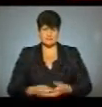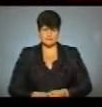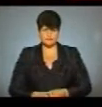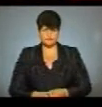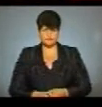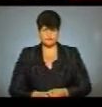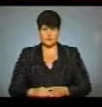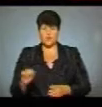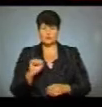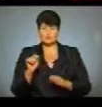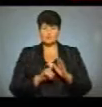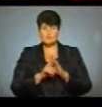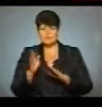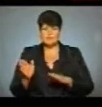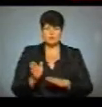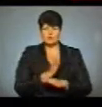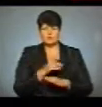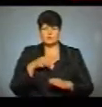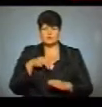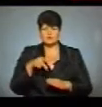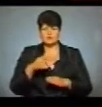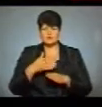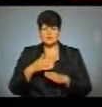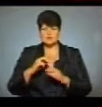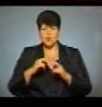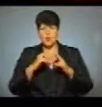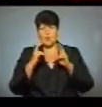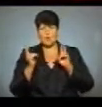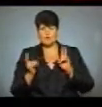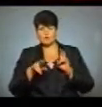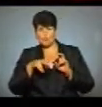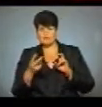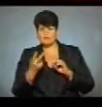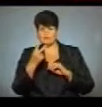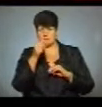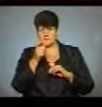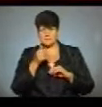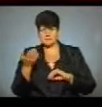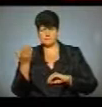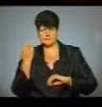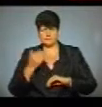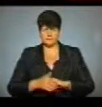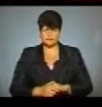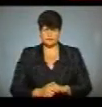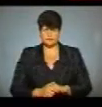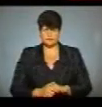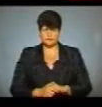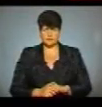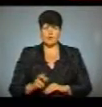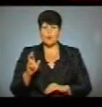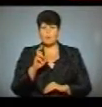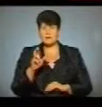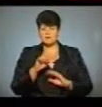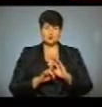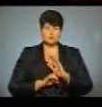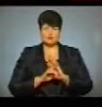У Теребовлі розпочали демонтовувати пішохідну частину мосту, яка обвалилася 2 місяці тому. У Бережанах